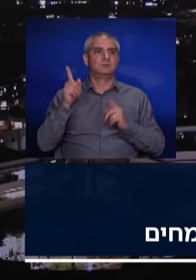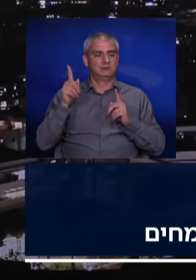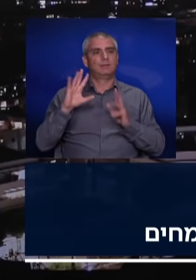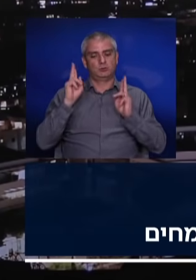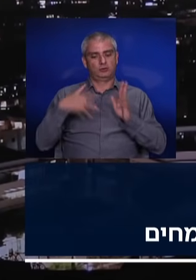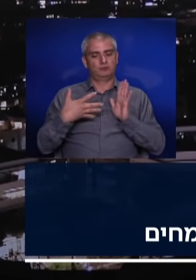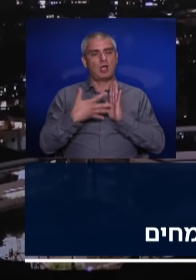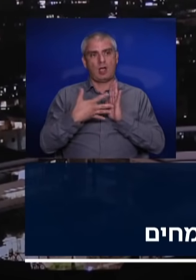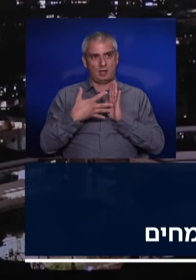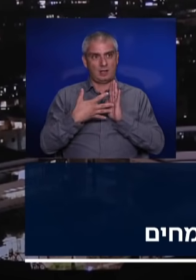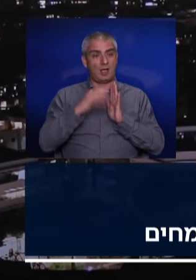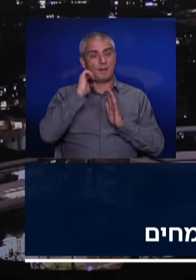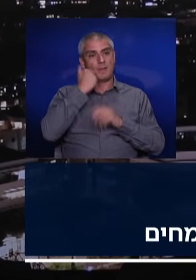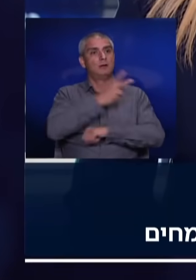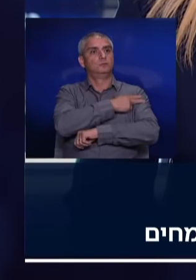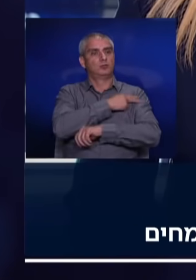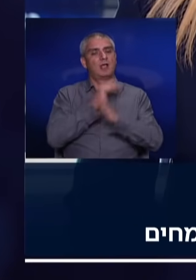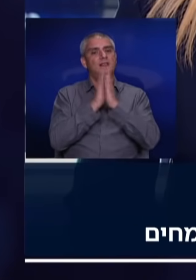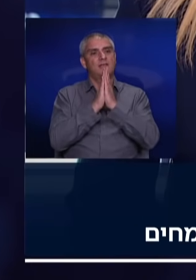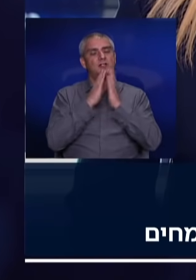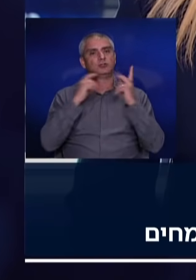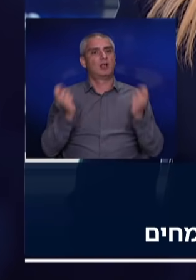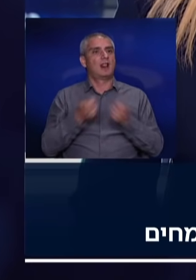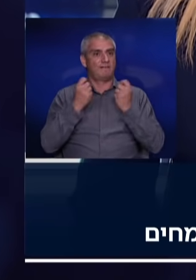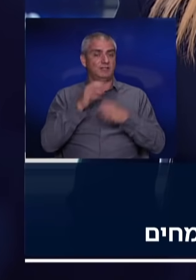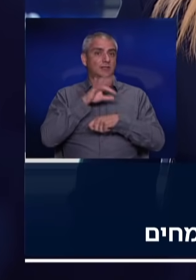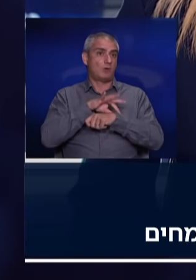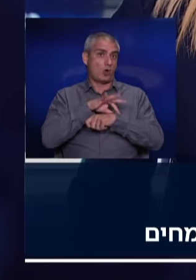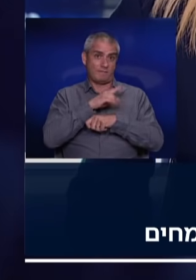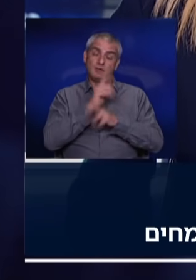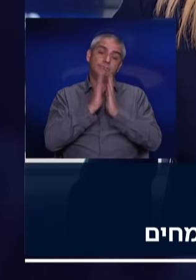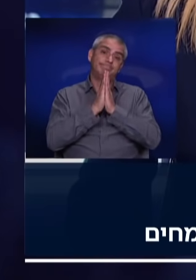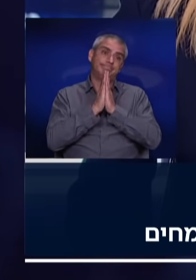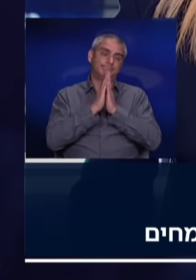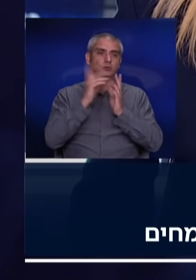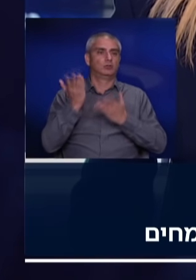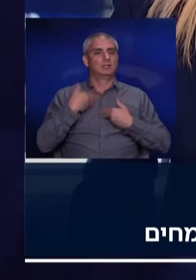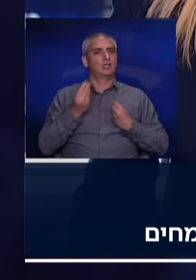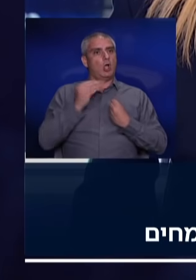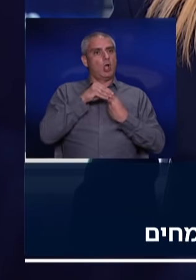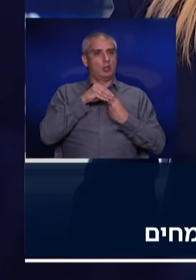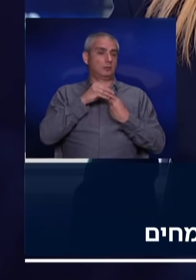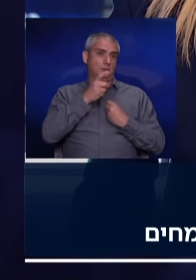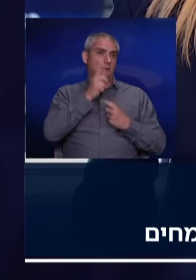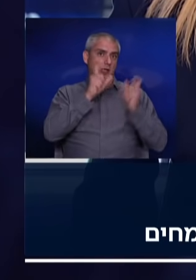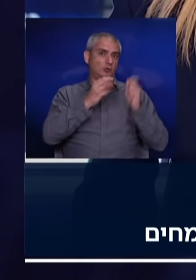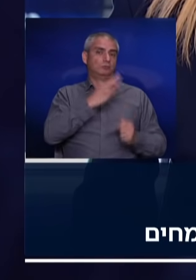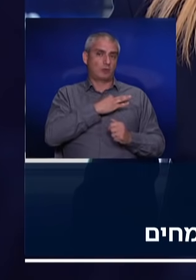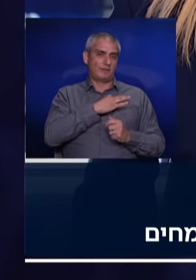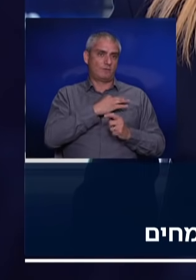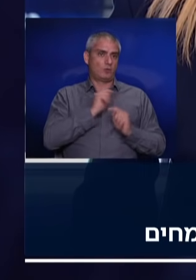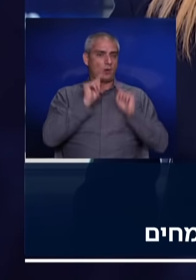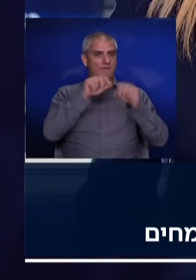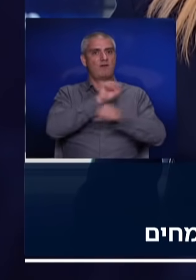החקירה למעשה. מחר המשטרה תבקש לפרסם את שמו של הרופא, בתקווה שזה יביא לעוד נשים שנפגעו להגיע